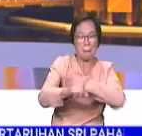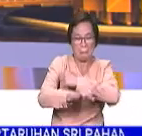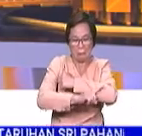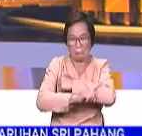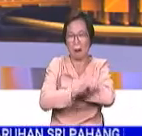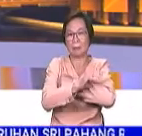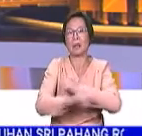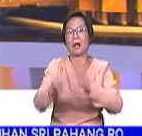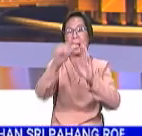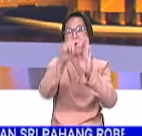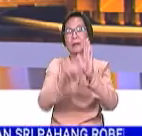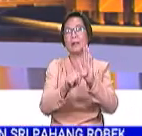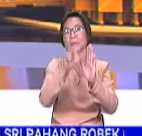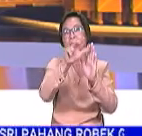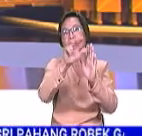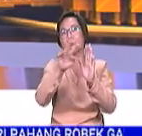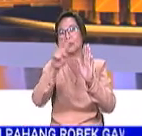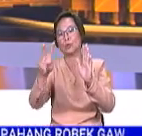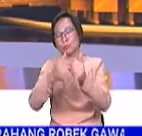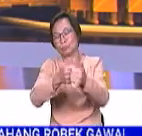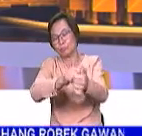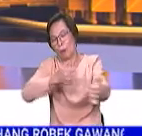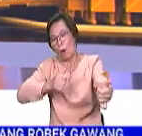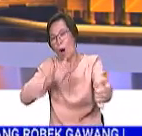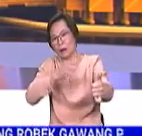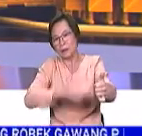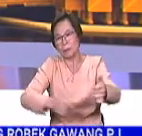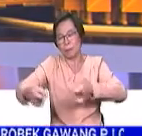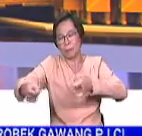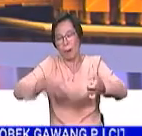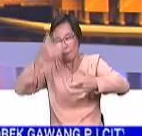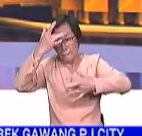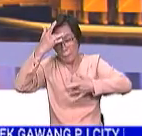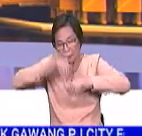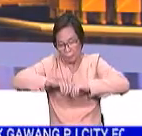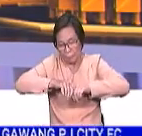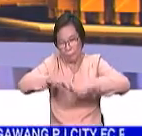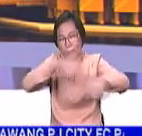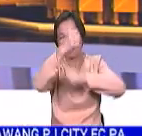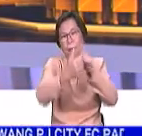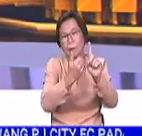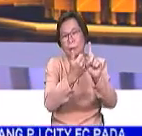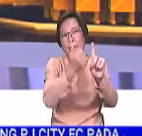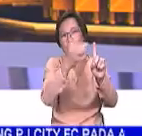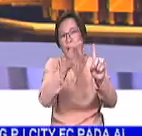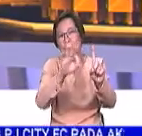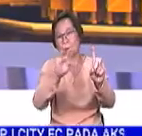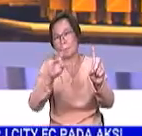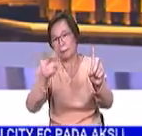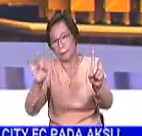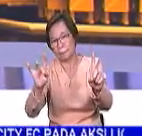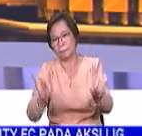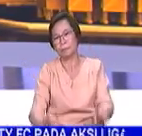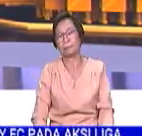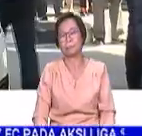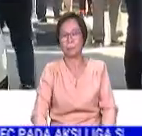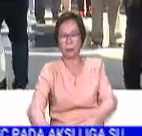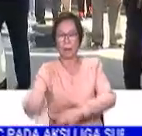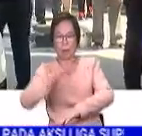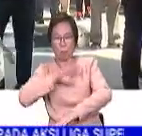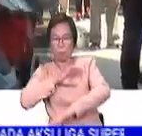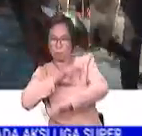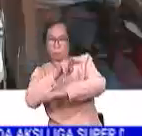sasaran mengikut angka 342 pencegahan dan pengobatan penyakit berjangkit 1988 hasil